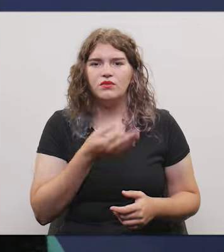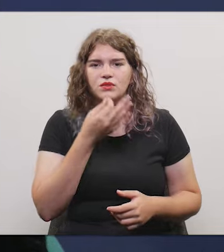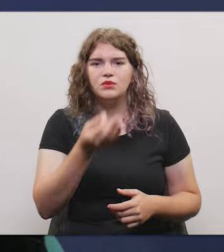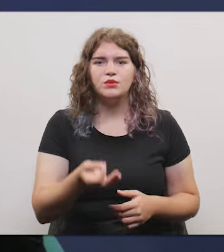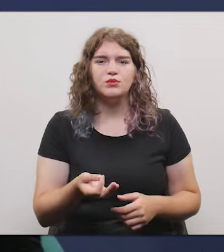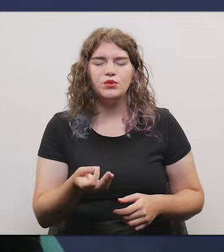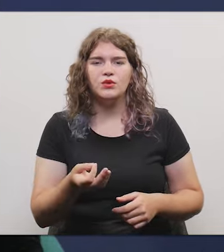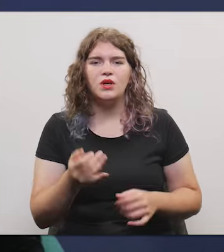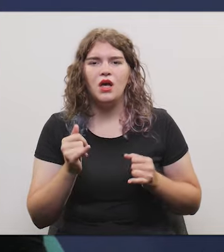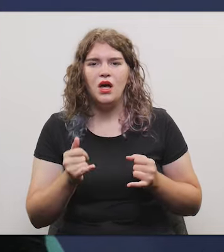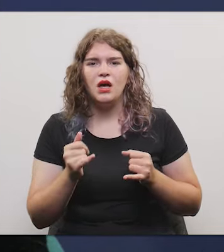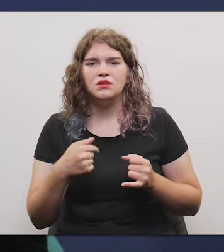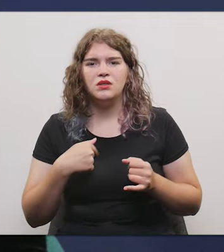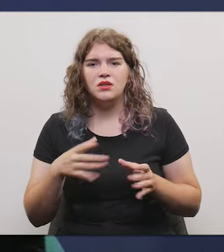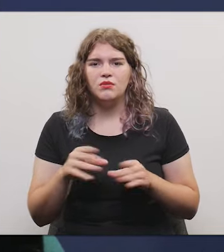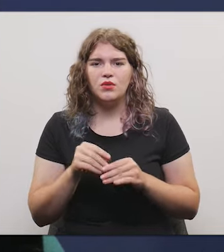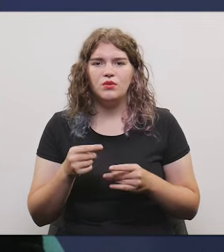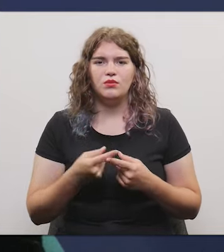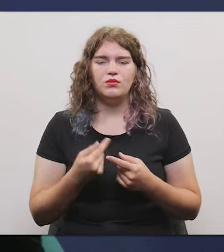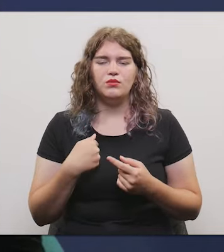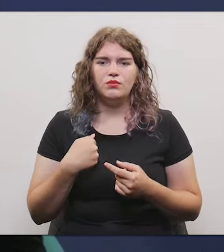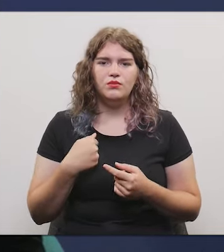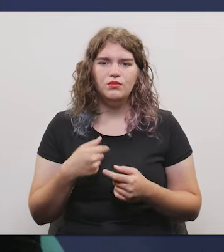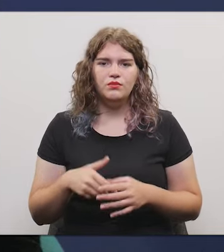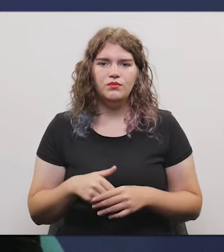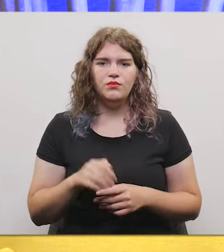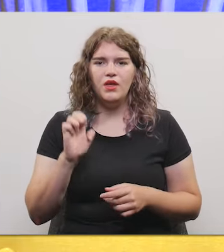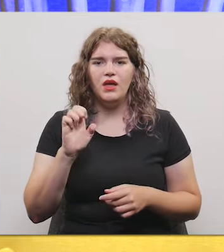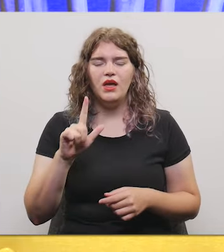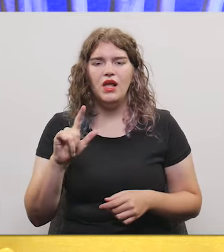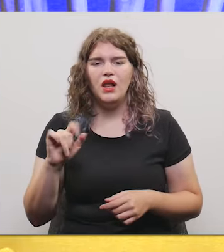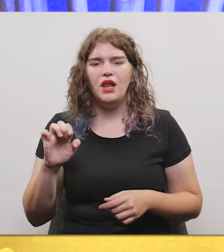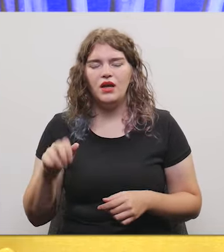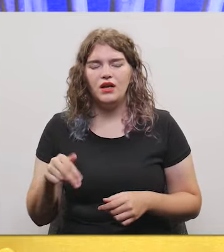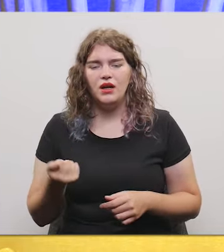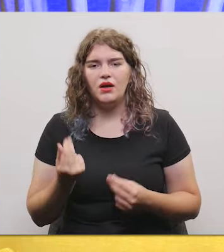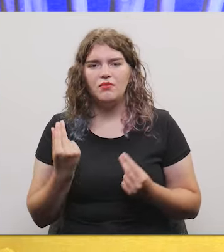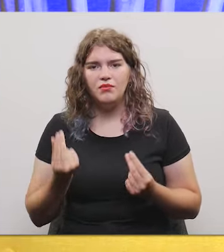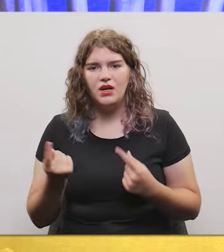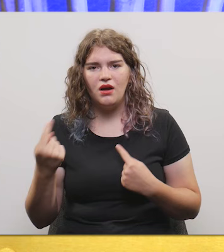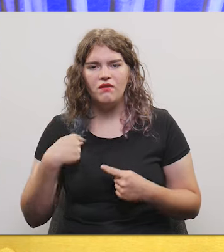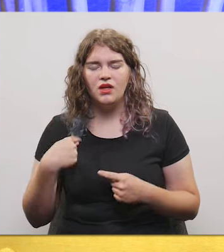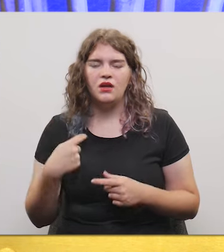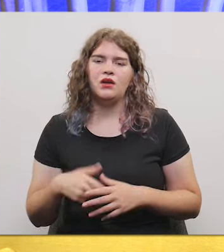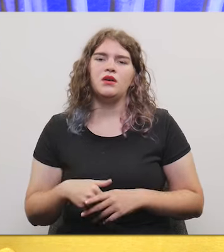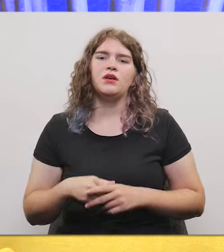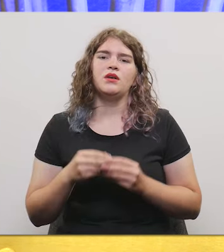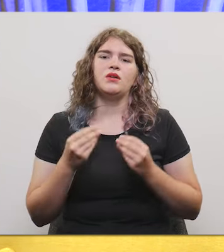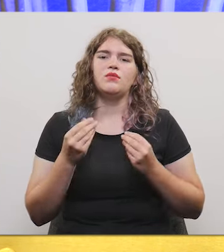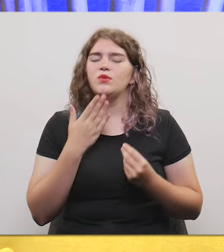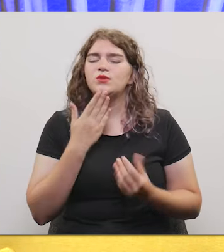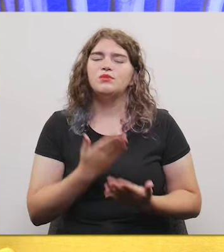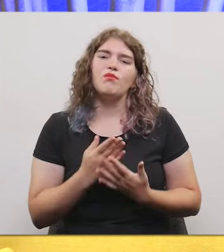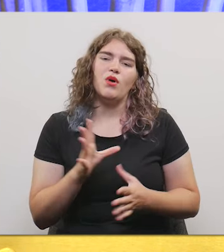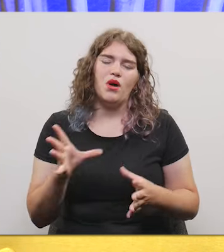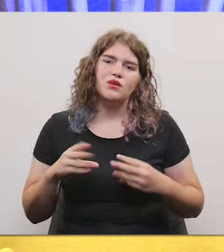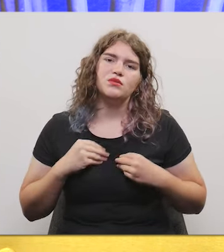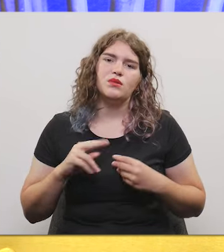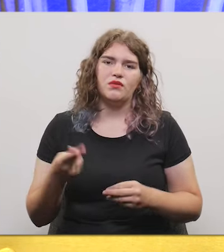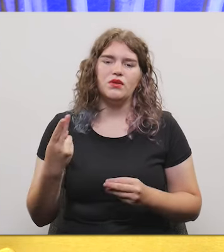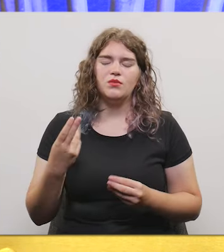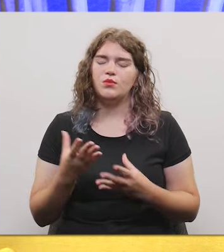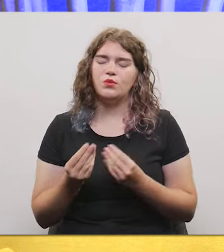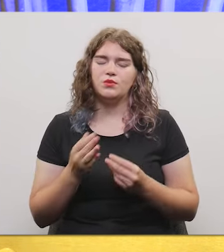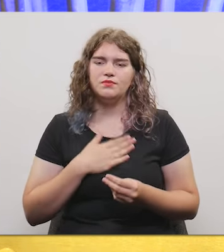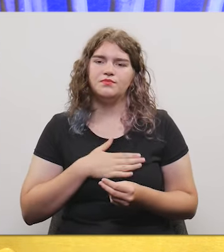să vă împărtășesc că astăzi o am alături de mine pe Elena. Elena, bine ai venit! Bine te-am găsit! Îți mulțumesc că ai acceptat